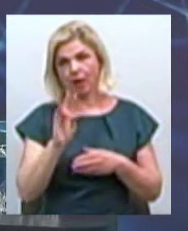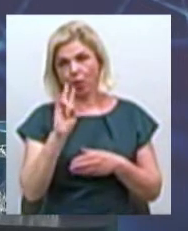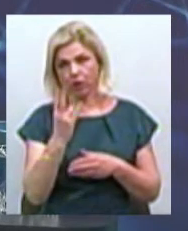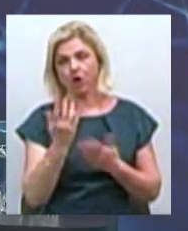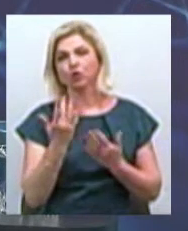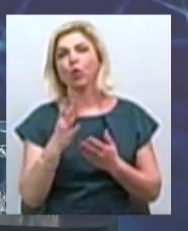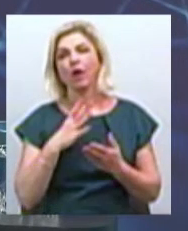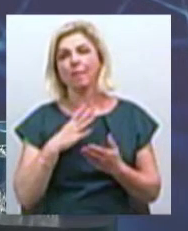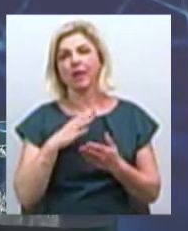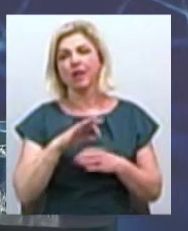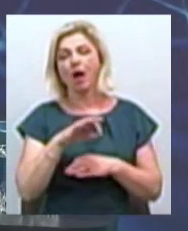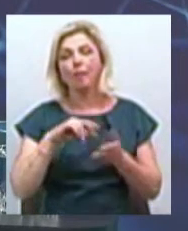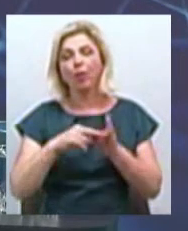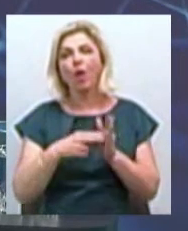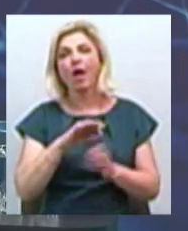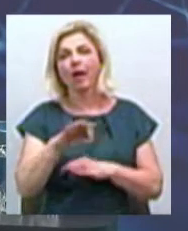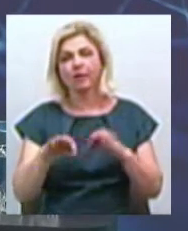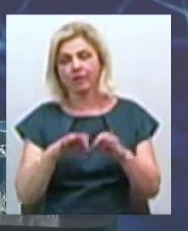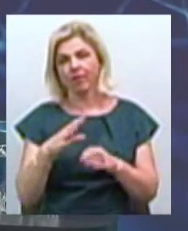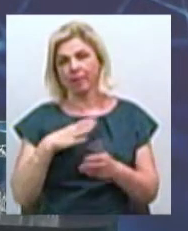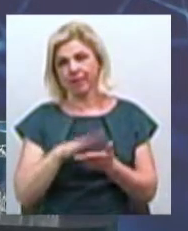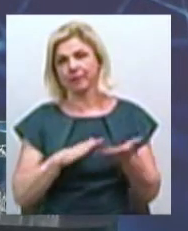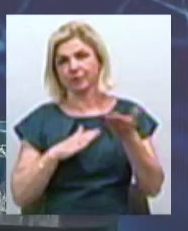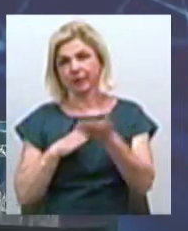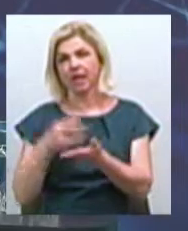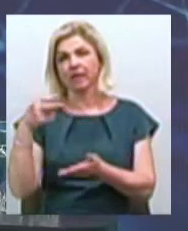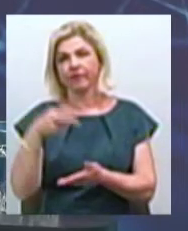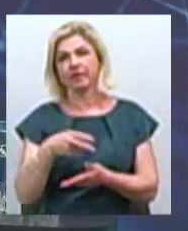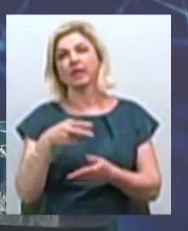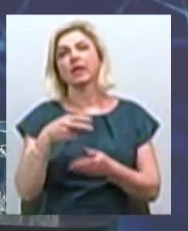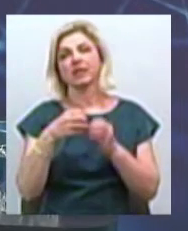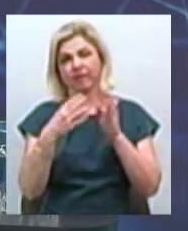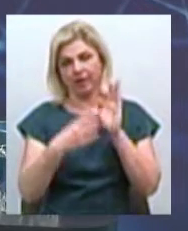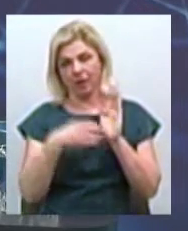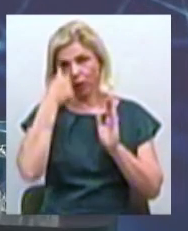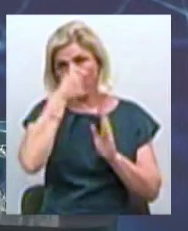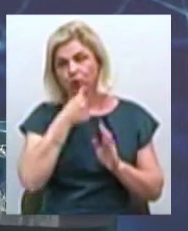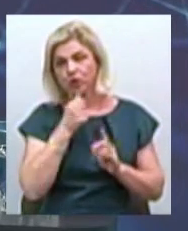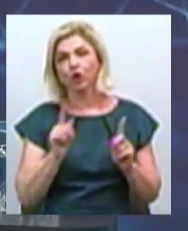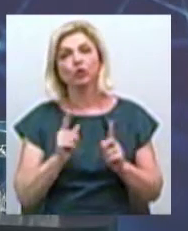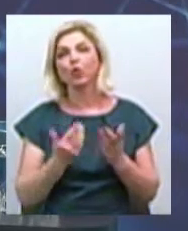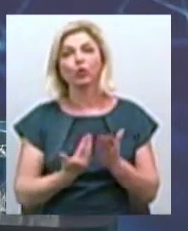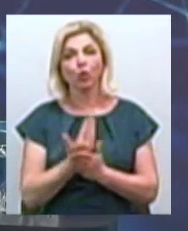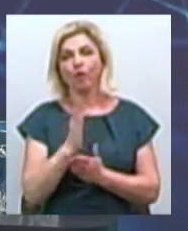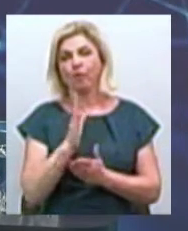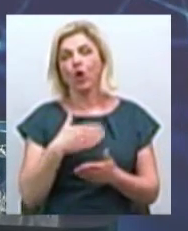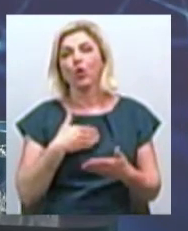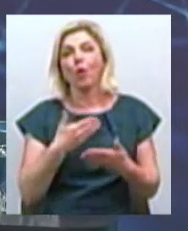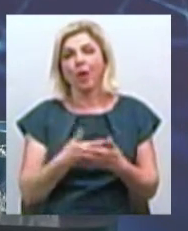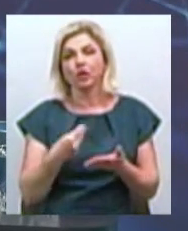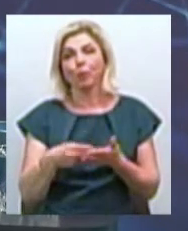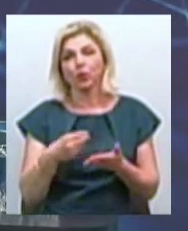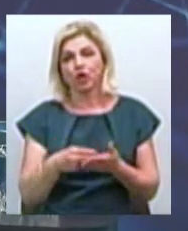було подано для реалізації у 2020 році? Що нового в громадському бюджеті Миколаєва на наступний